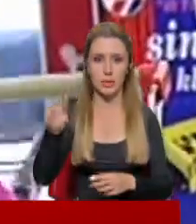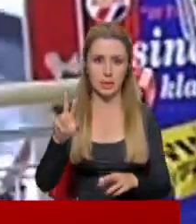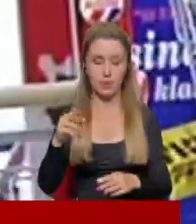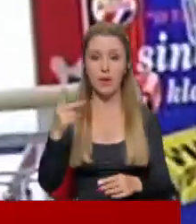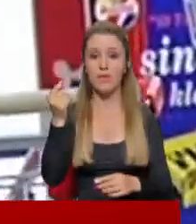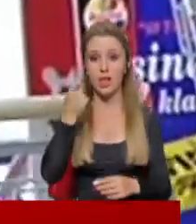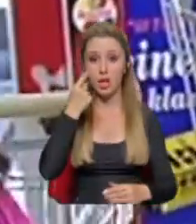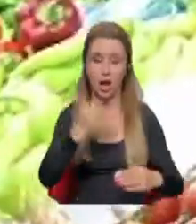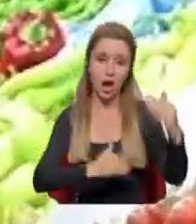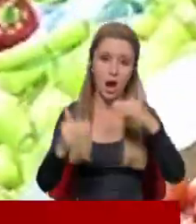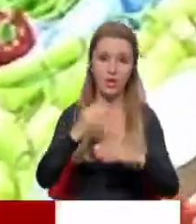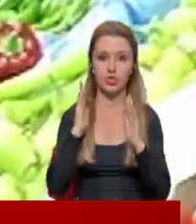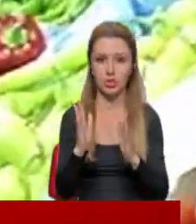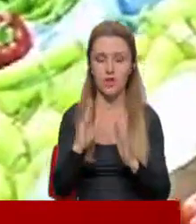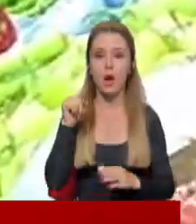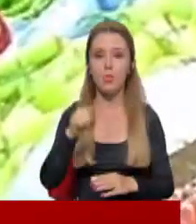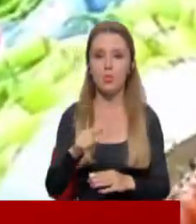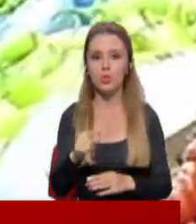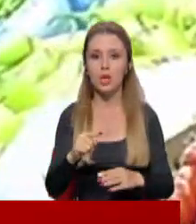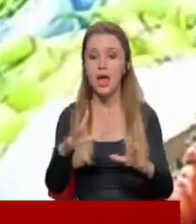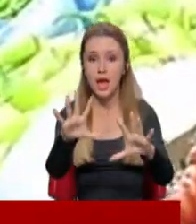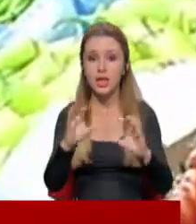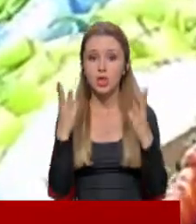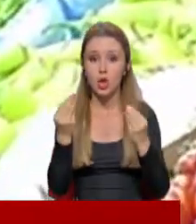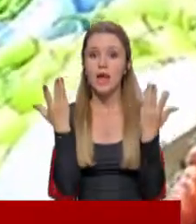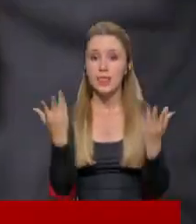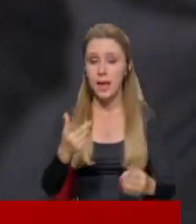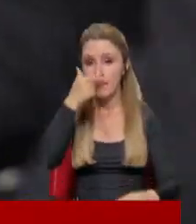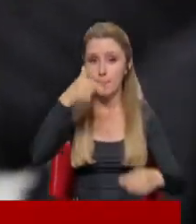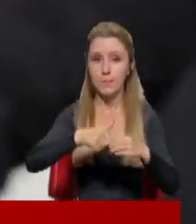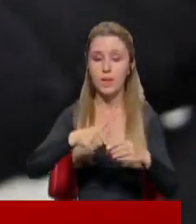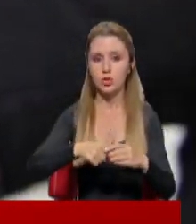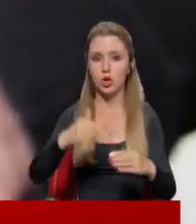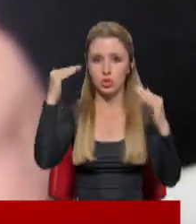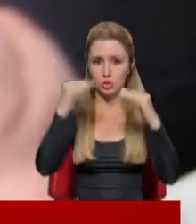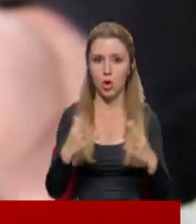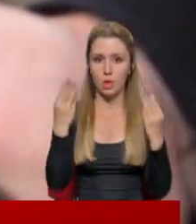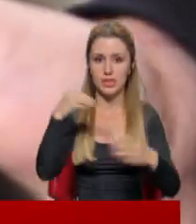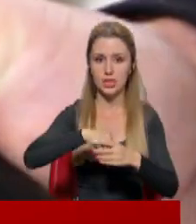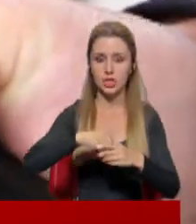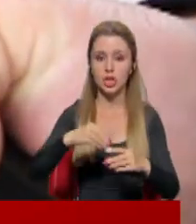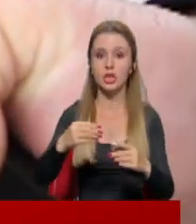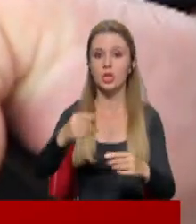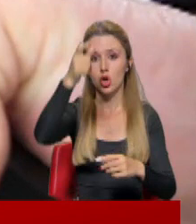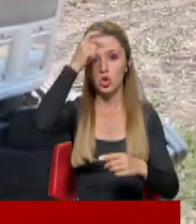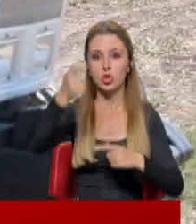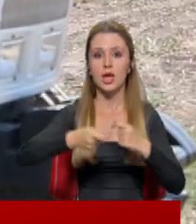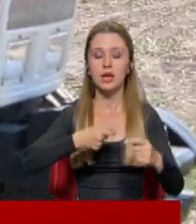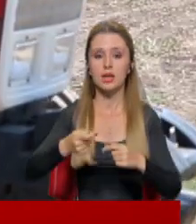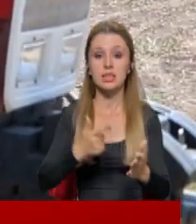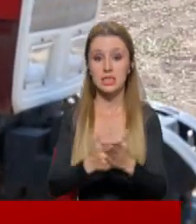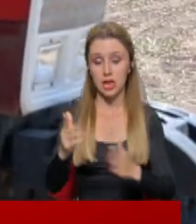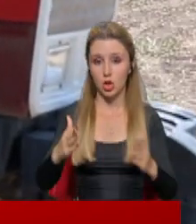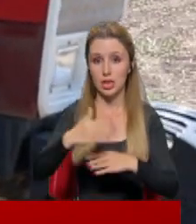fiyatlardaki artış sürecek bunda en etkili olan kalemin mazot giderinin düşmesi için Türkiye Ziraat Odaları Birliği